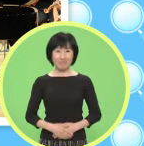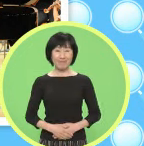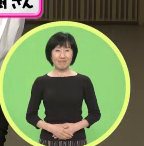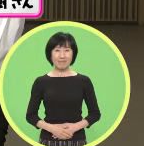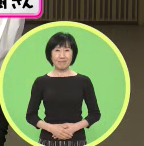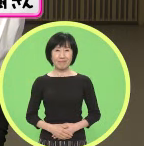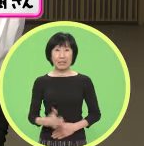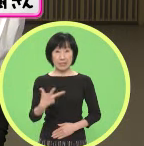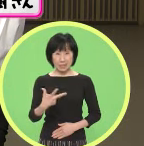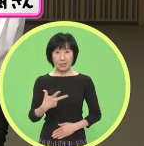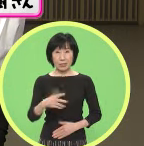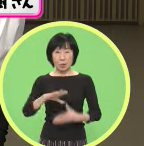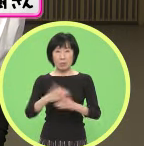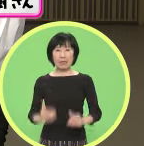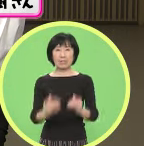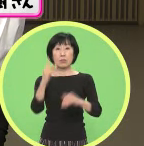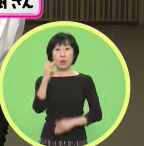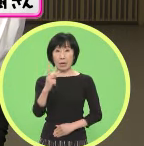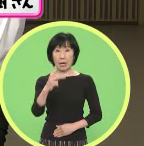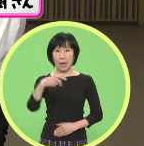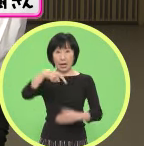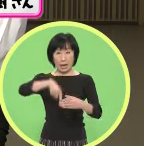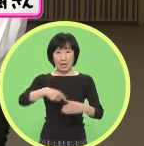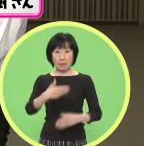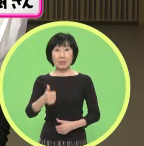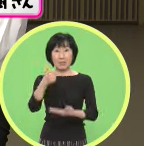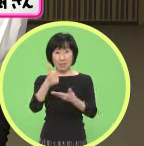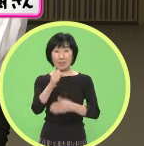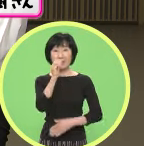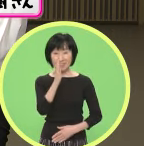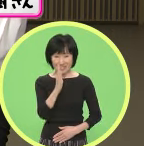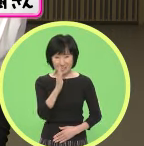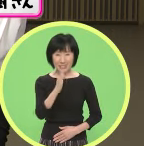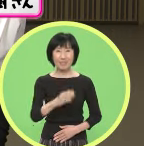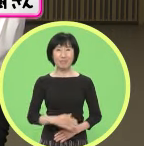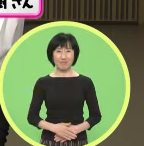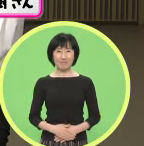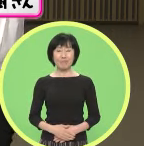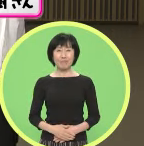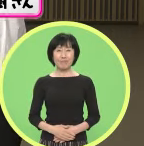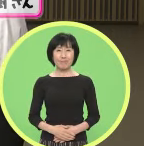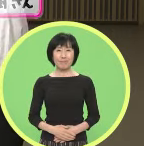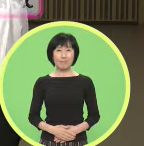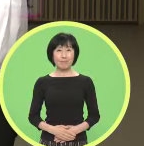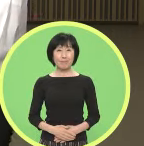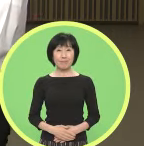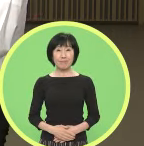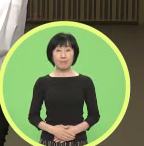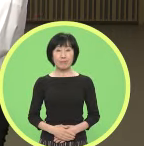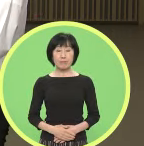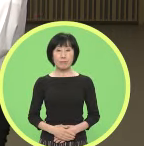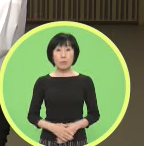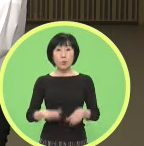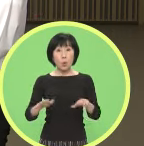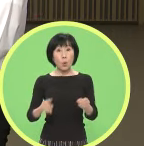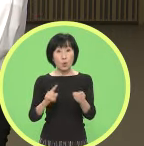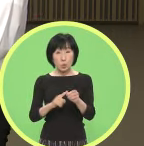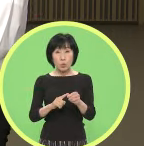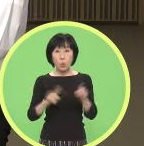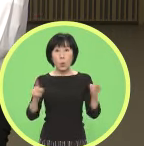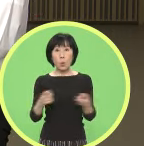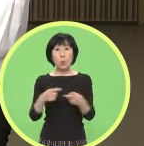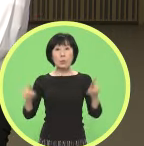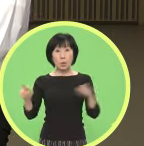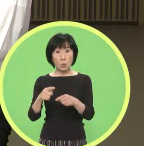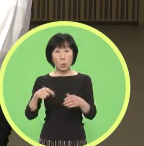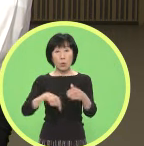。 広島市文化振興課の穴水さんです。よろしくお願いいたします。 よろしくお願いいたします。 今回のこの